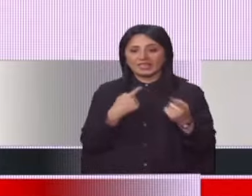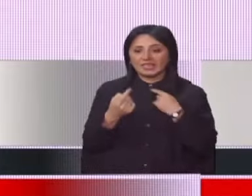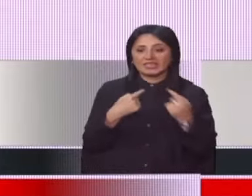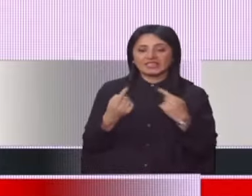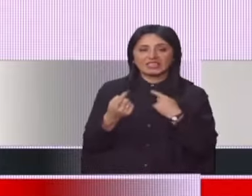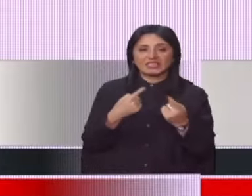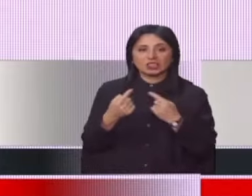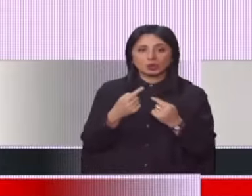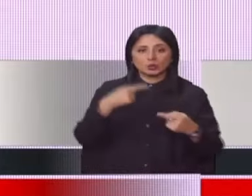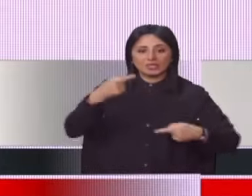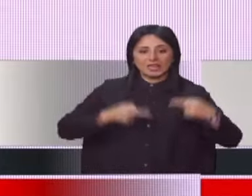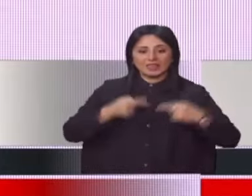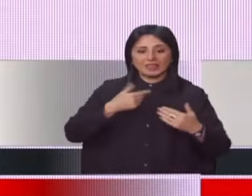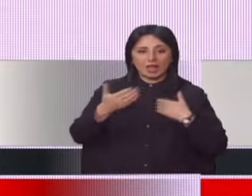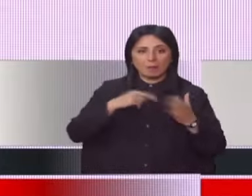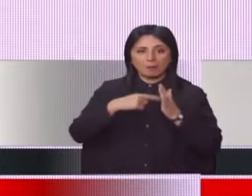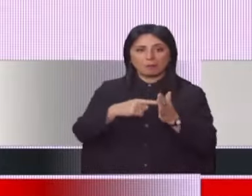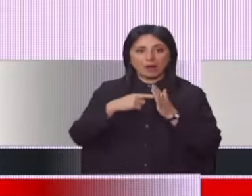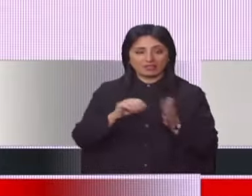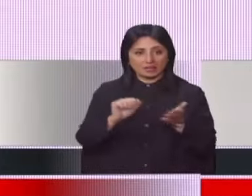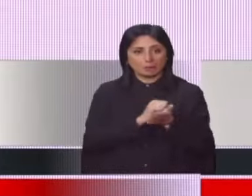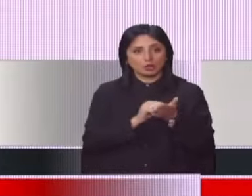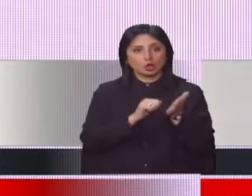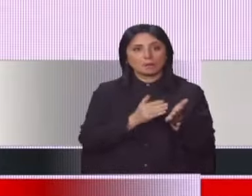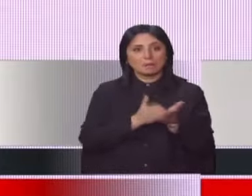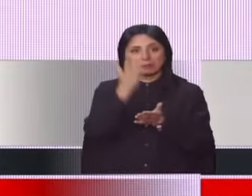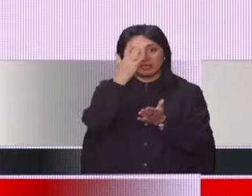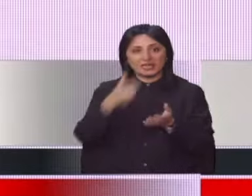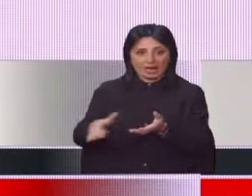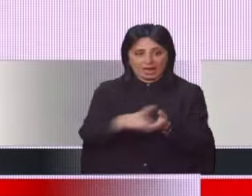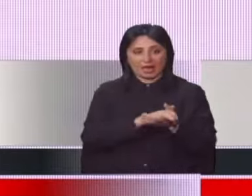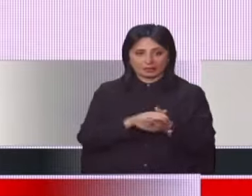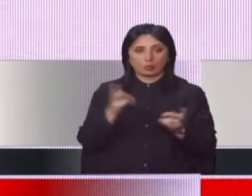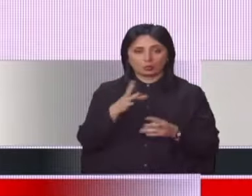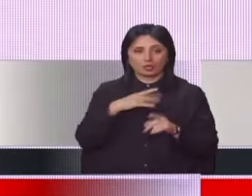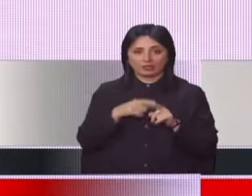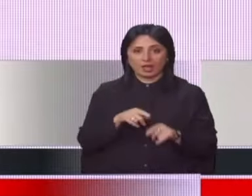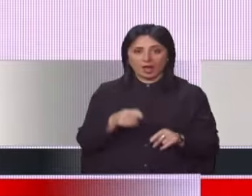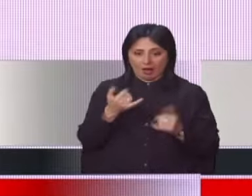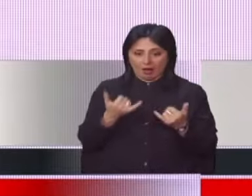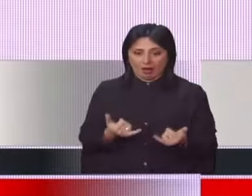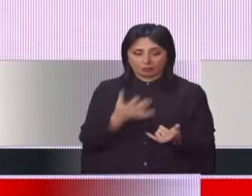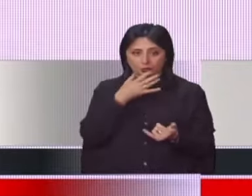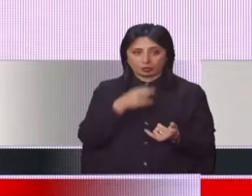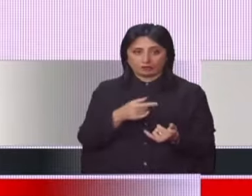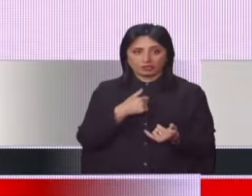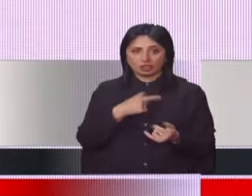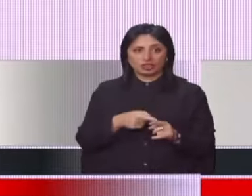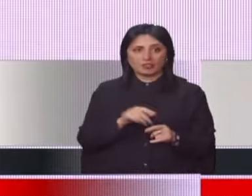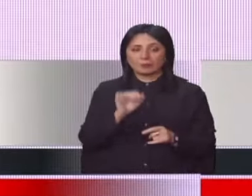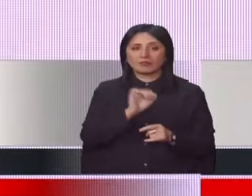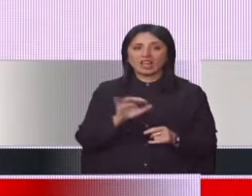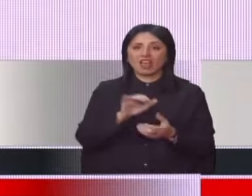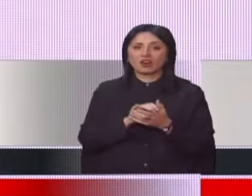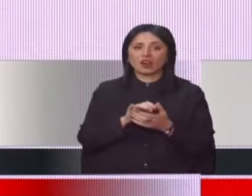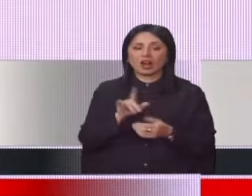დისკუსიების შედეგი, დებატების შედეგი, თუ ეს დოკუმენტი მართლა ამ დოკუმენტის მიზანია გაერთიანება. ამასობაში ჩვენ არ უყურებთ ევროპას